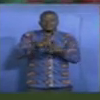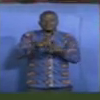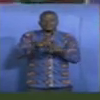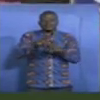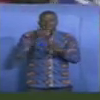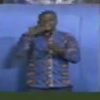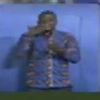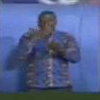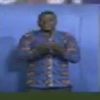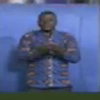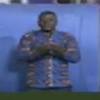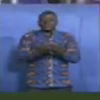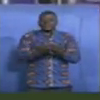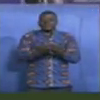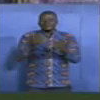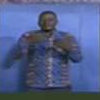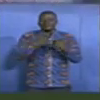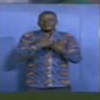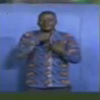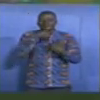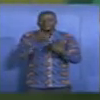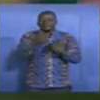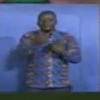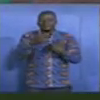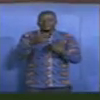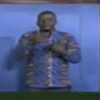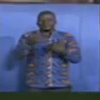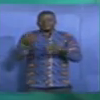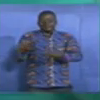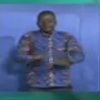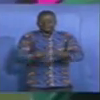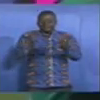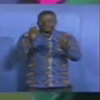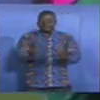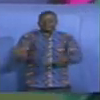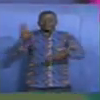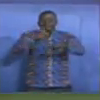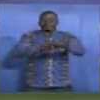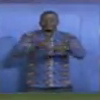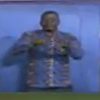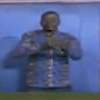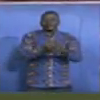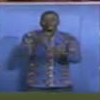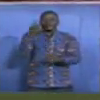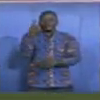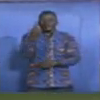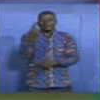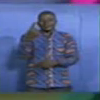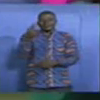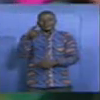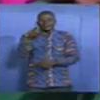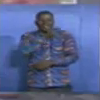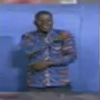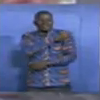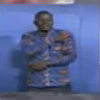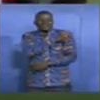ce que je raconte, Paulo Duarte donc, aligne pour le 11 de départ, Hervé Kofi Kwaku,